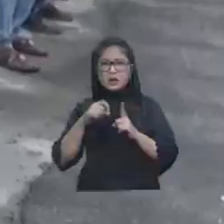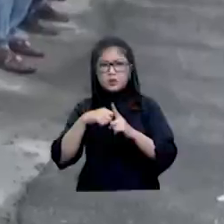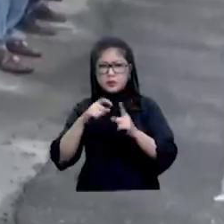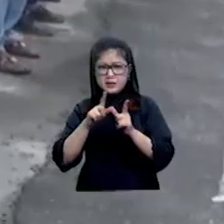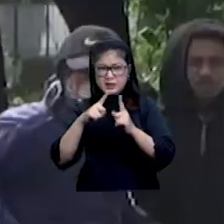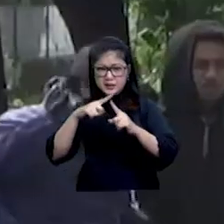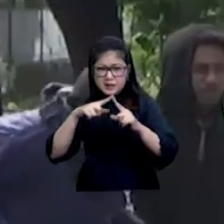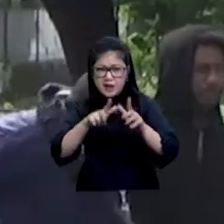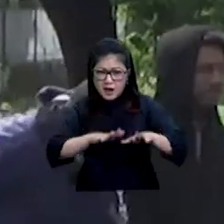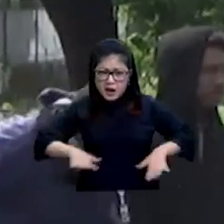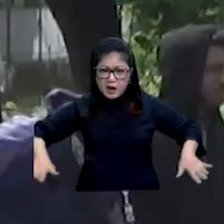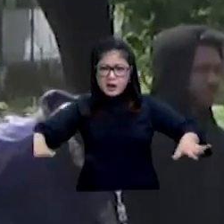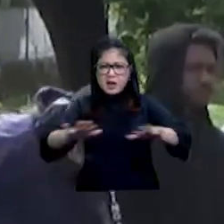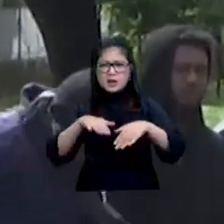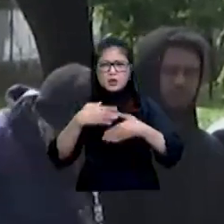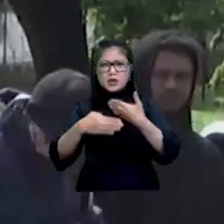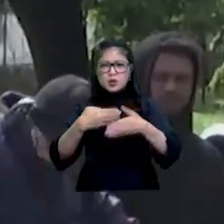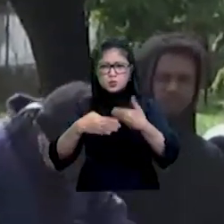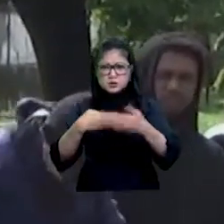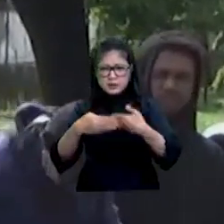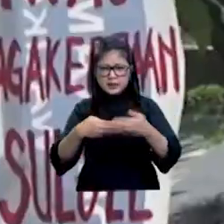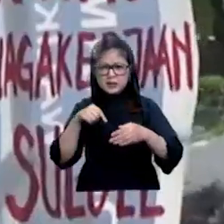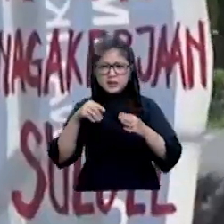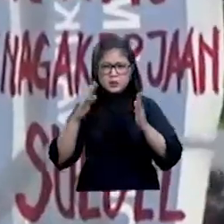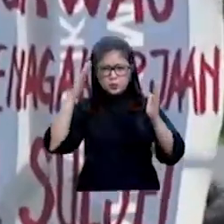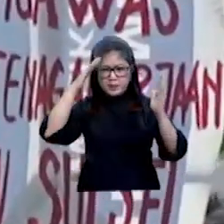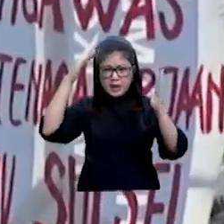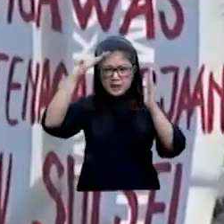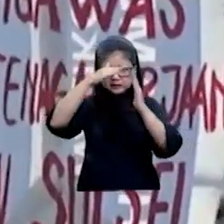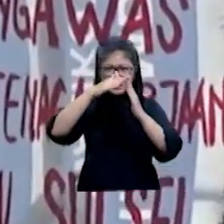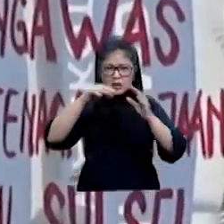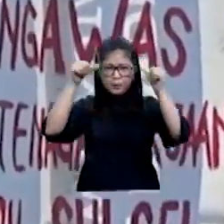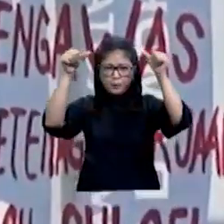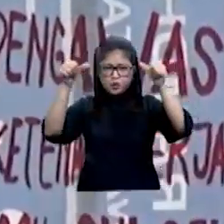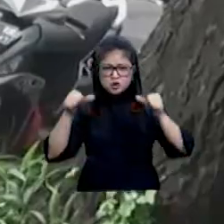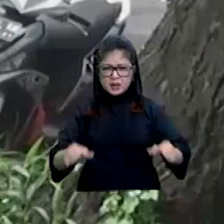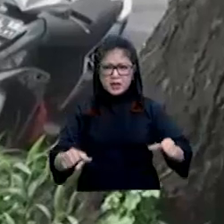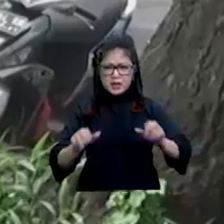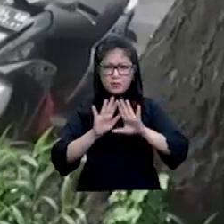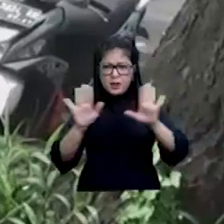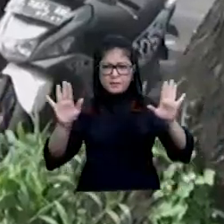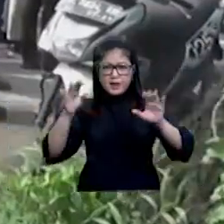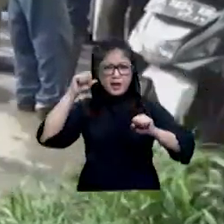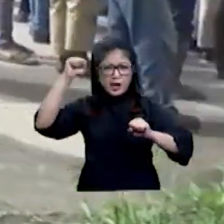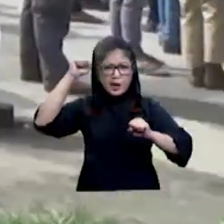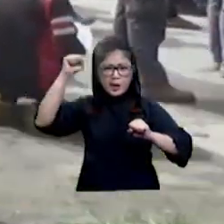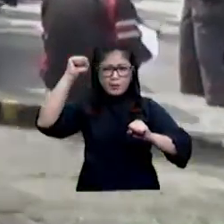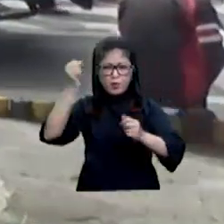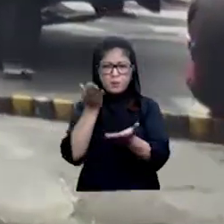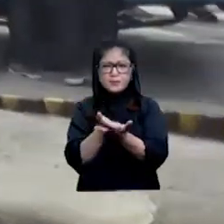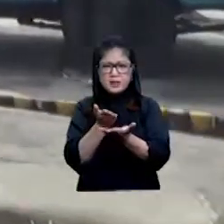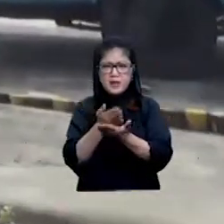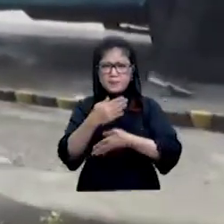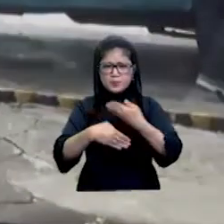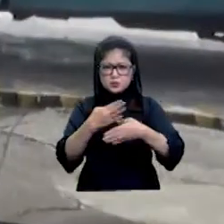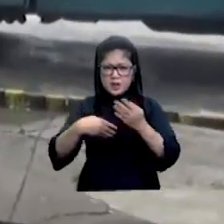Selatan. Sambil membawa poster bernada protes, Serikat Pekerja Nasional menuntut perusahaan segera membayarkan tunjangan hari raya atau